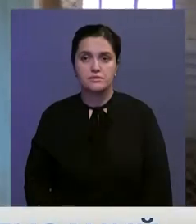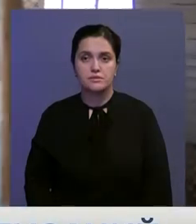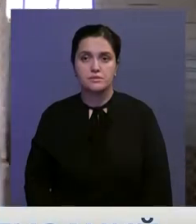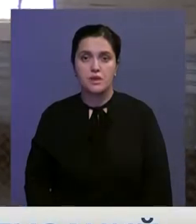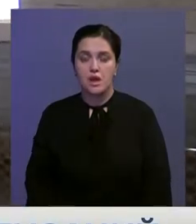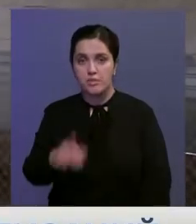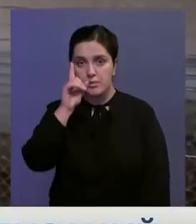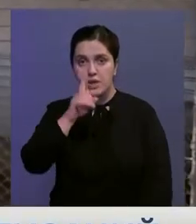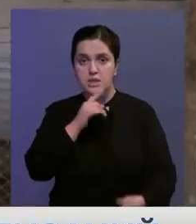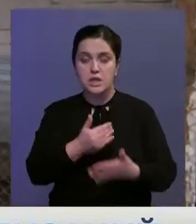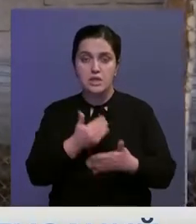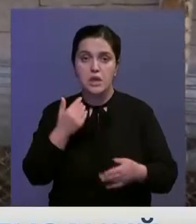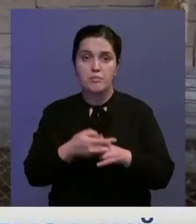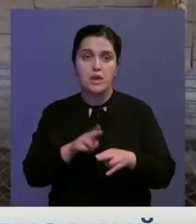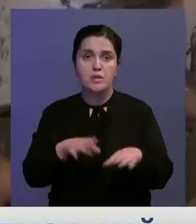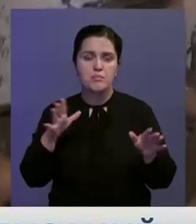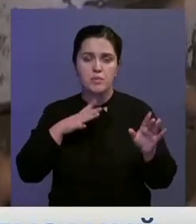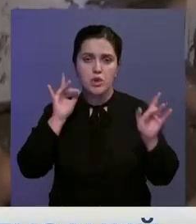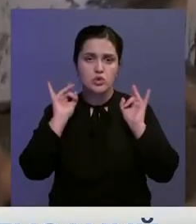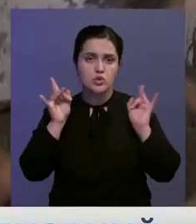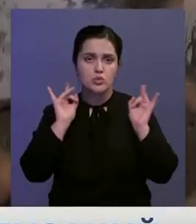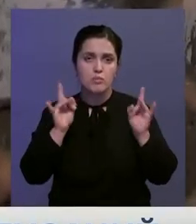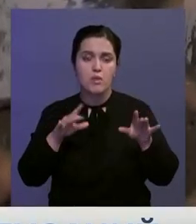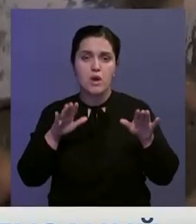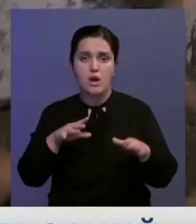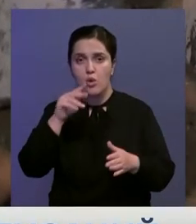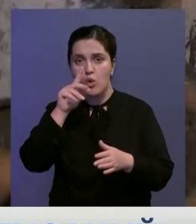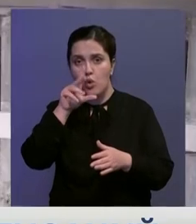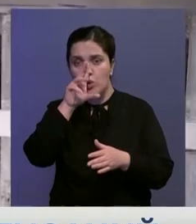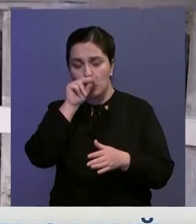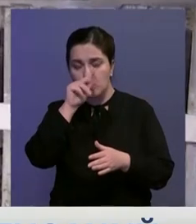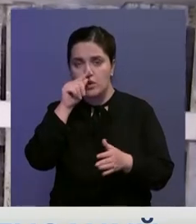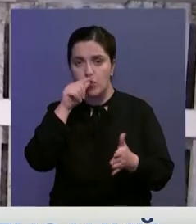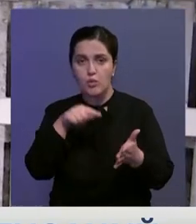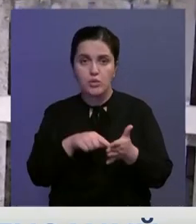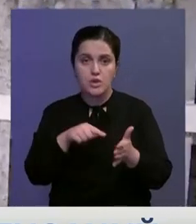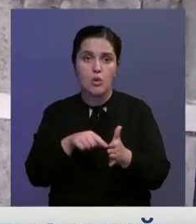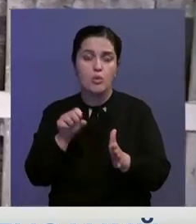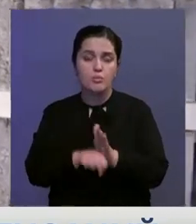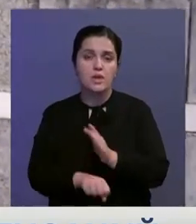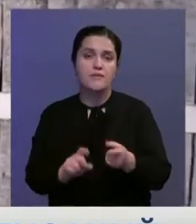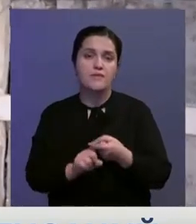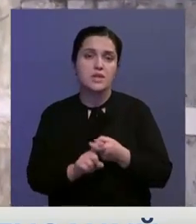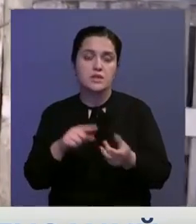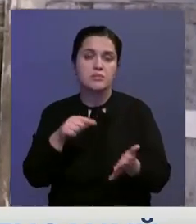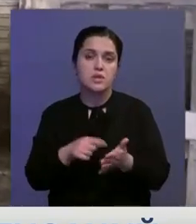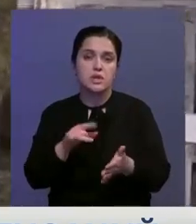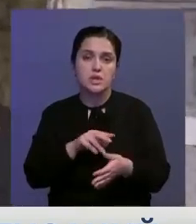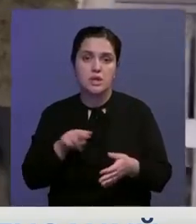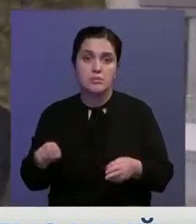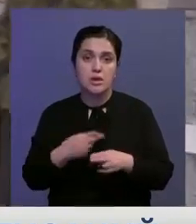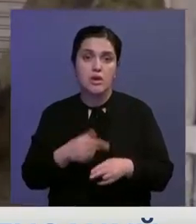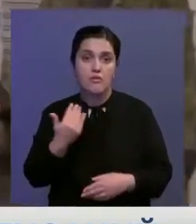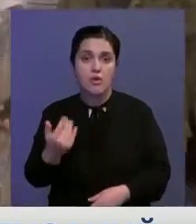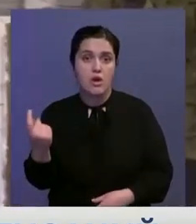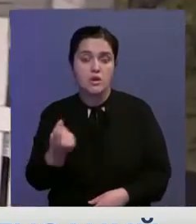Еще месяц назад в этом птичнике было шумно. Местных обитателей, гусей, уток, индюков и куриц убил вирус. От птичьего гриппа только в хозяйстве Тасбулата